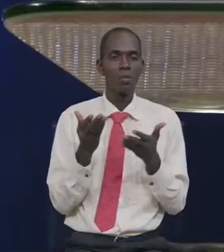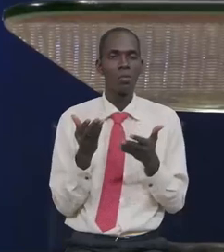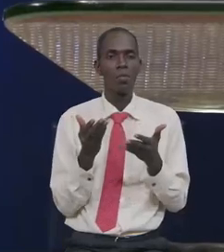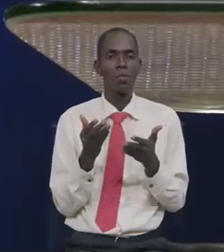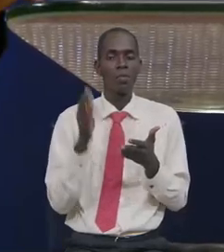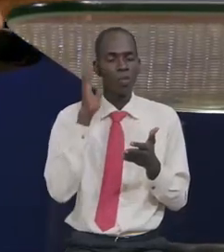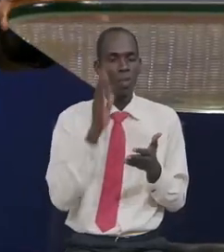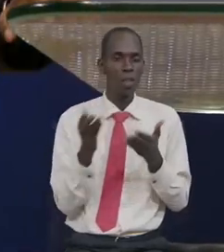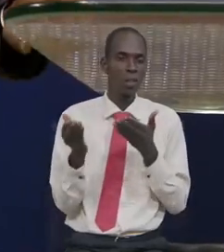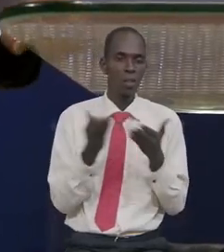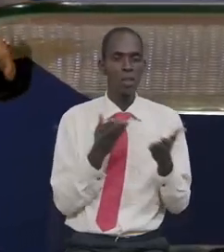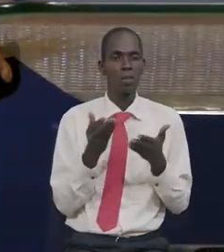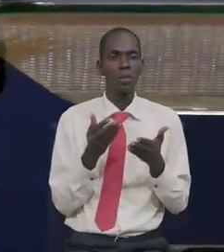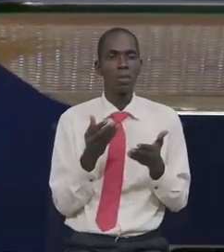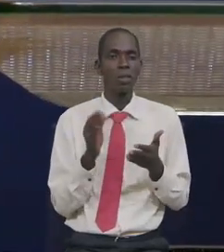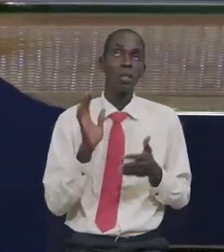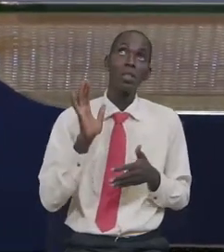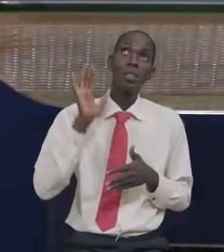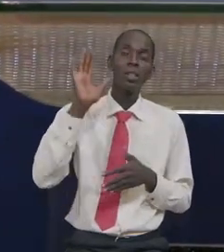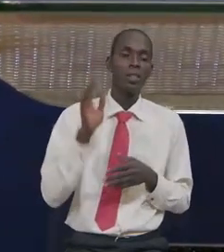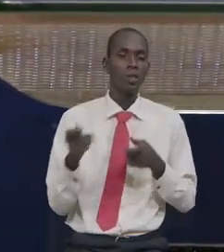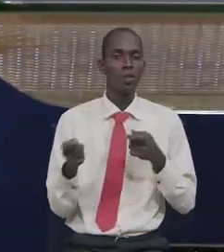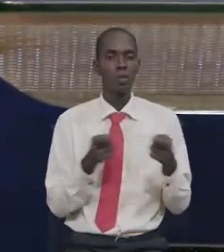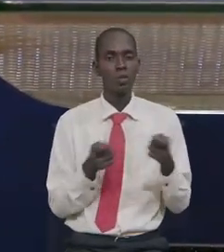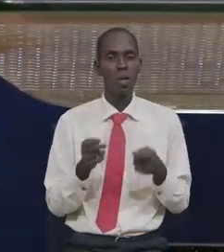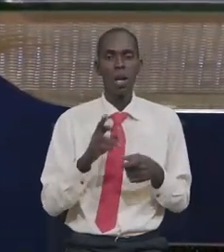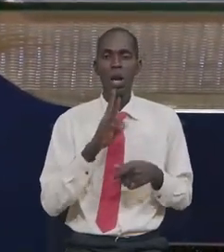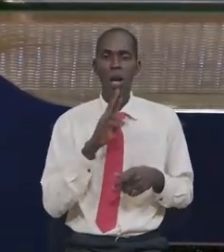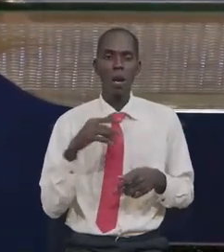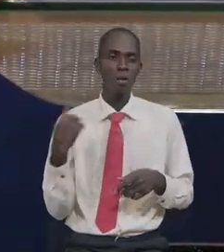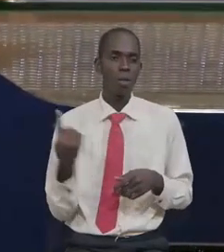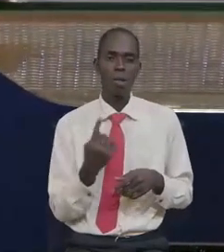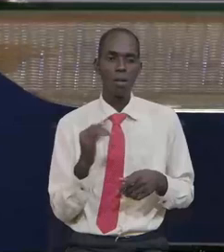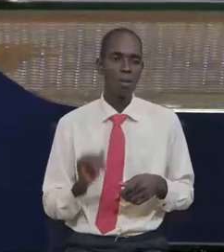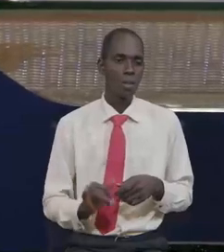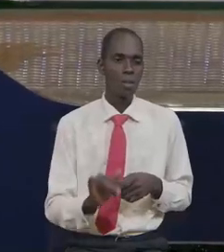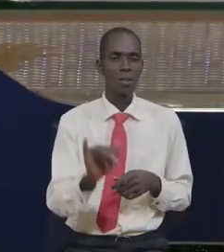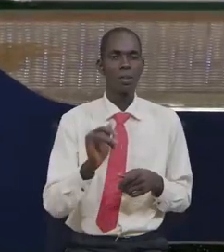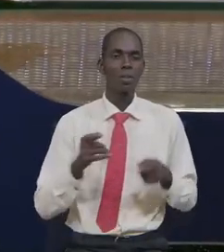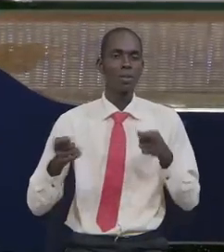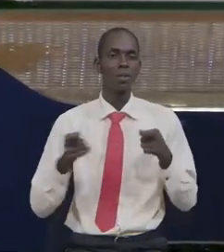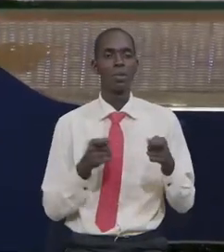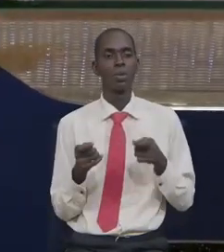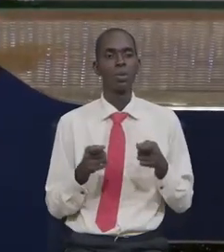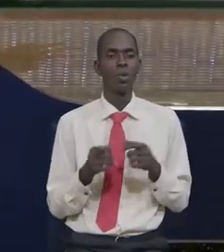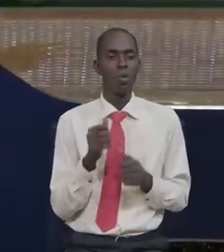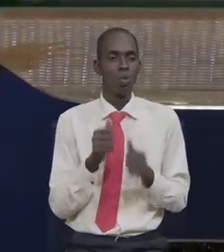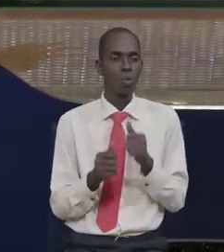servirent. Sa domination est une domination éternelle qui